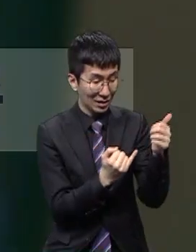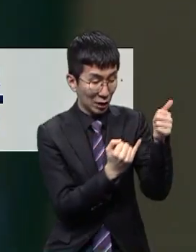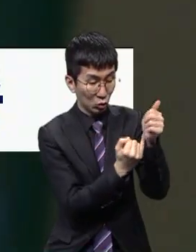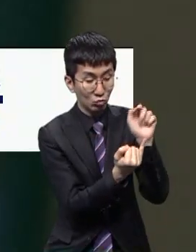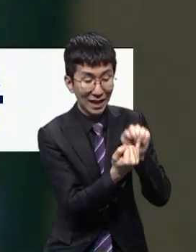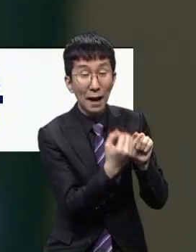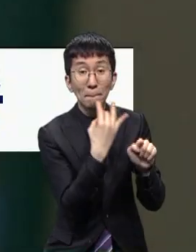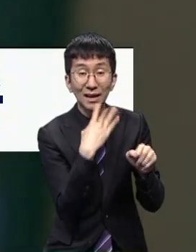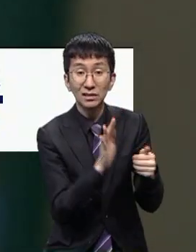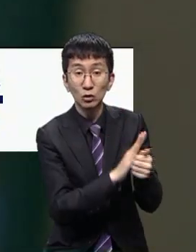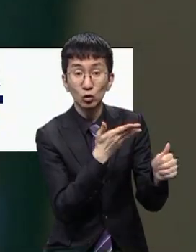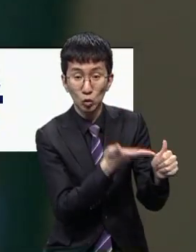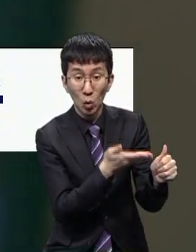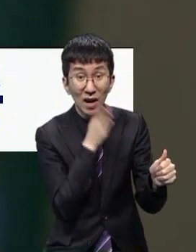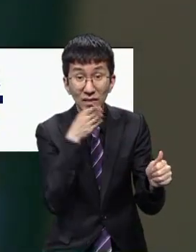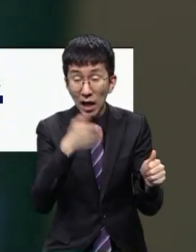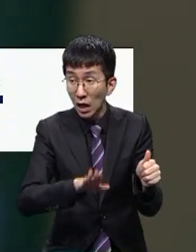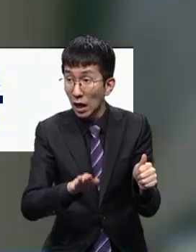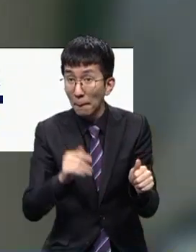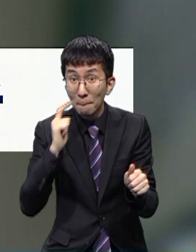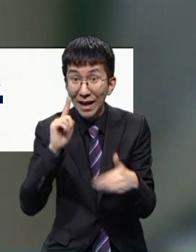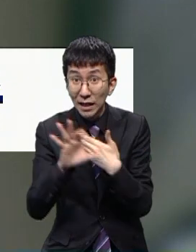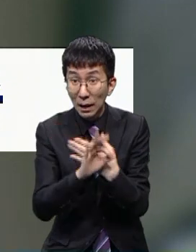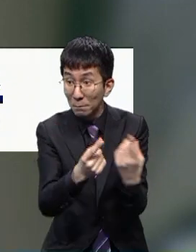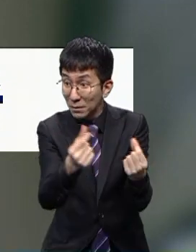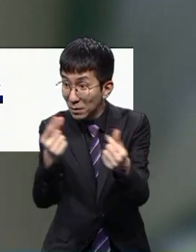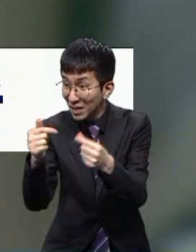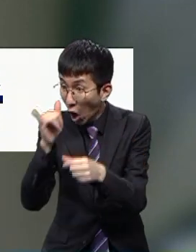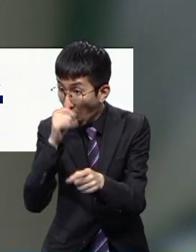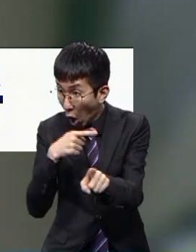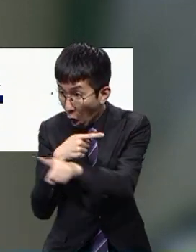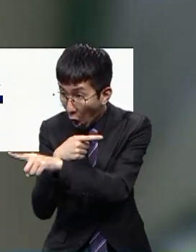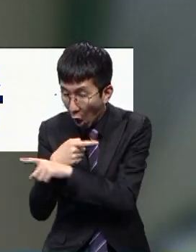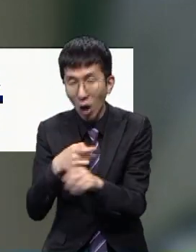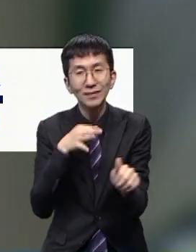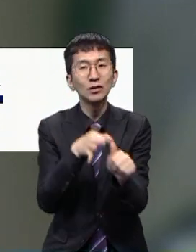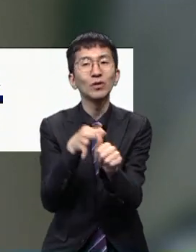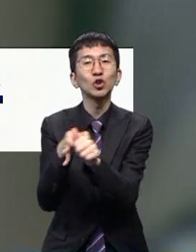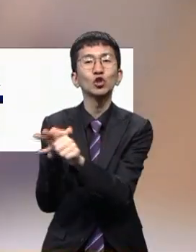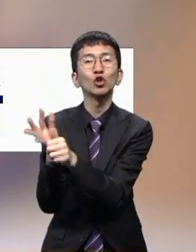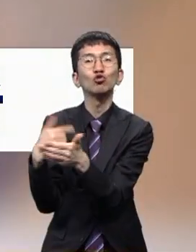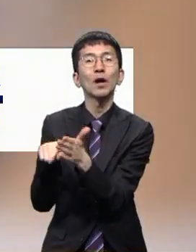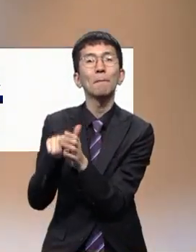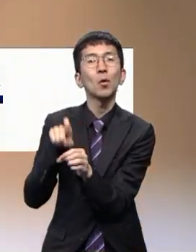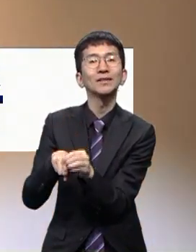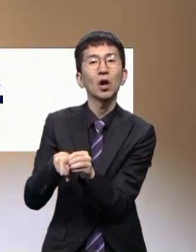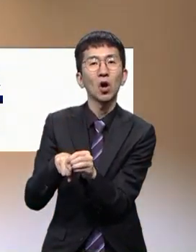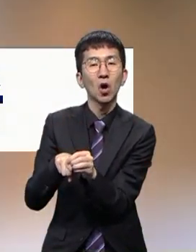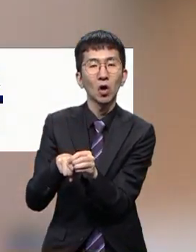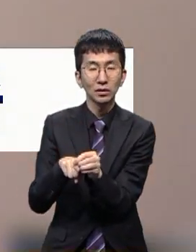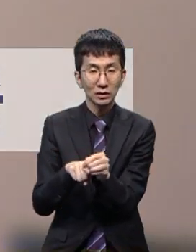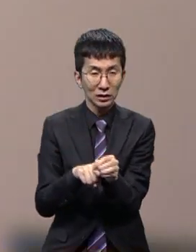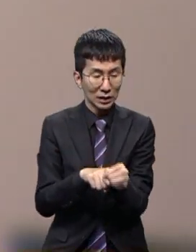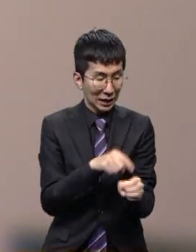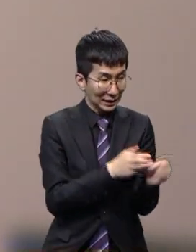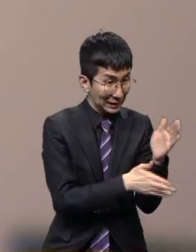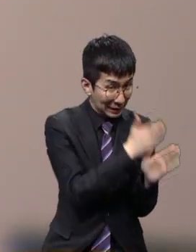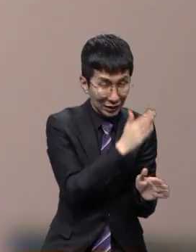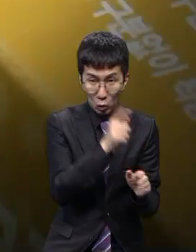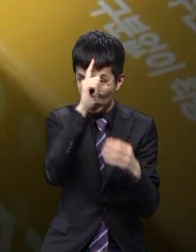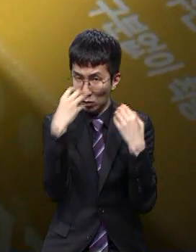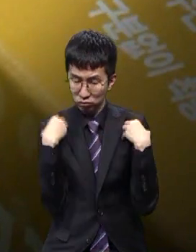적용했는데 정부는 유사한 다른 중증 신고 사례자들도 지원받을 수 있도록 관계부처와 지자체가 협의하고